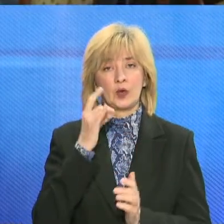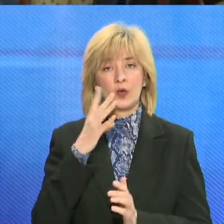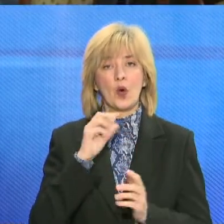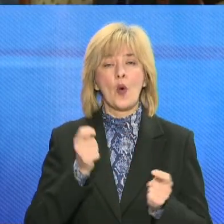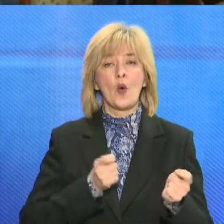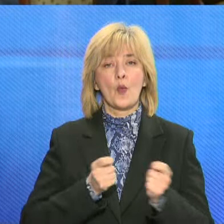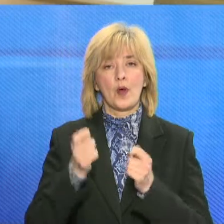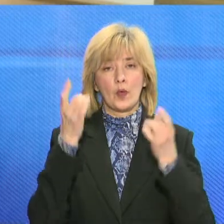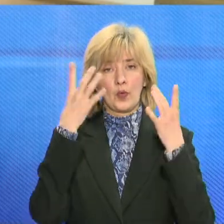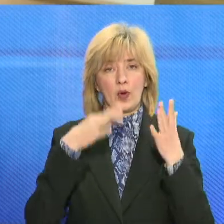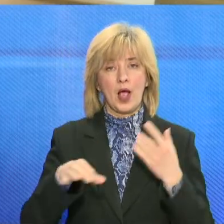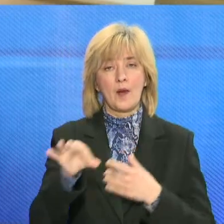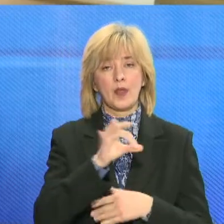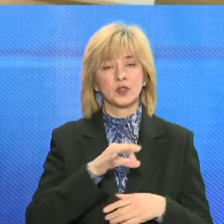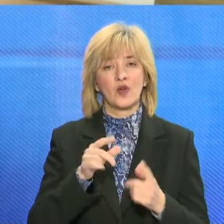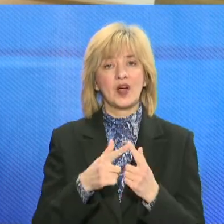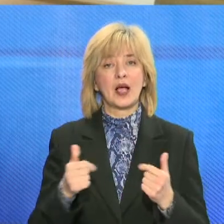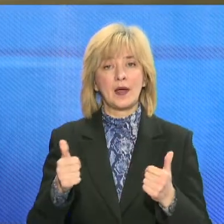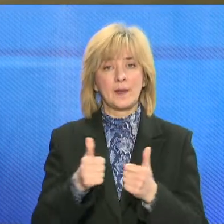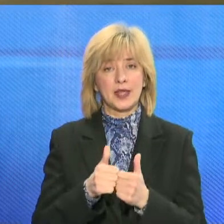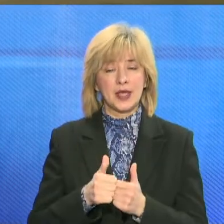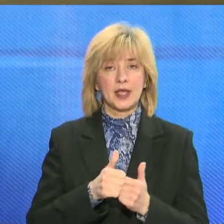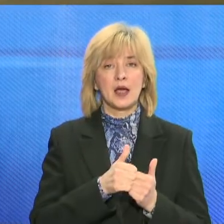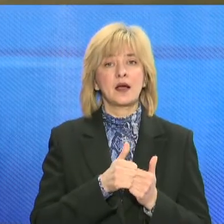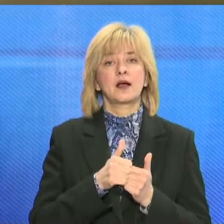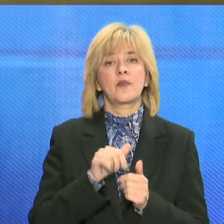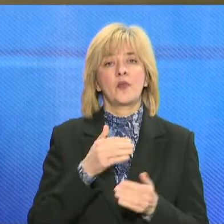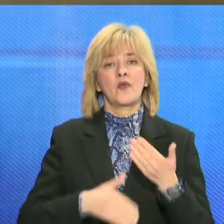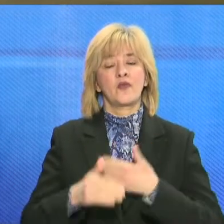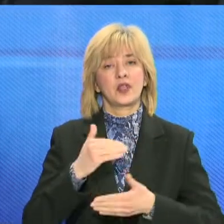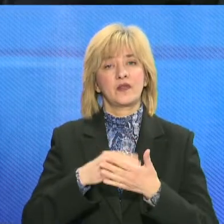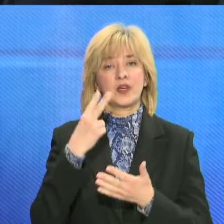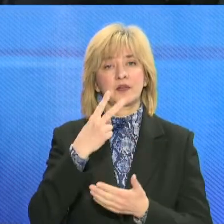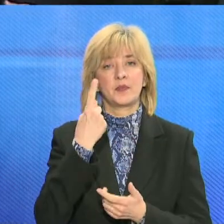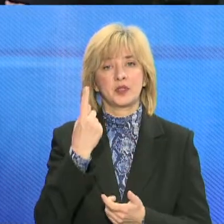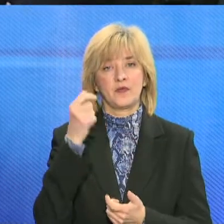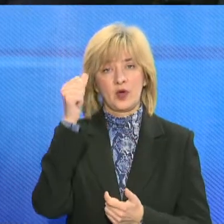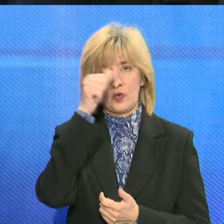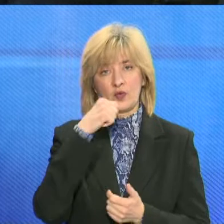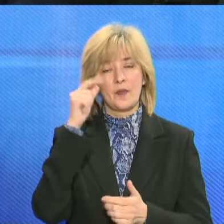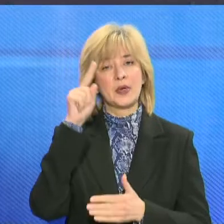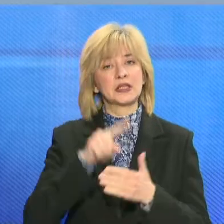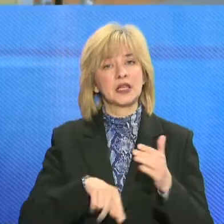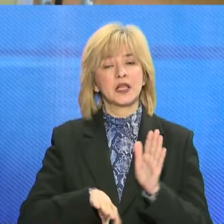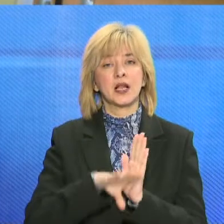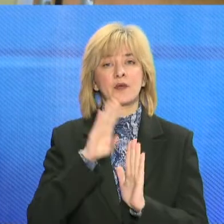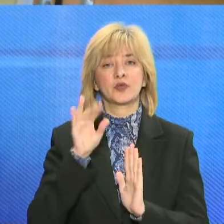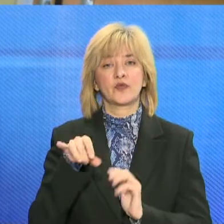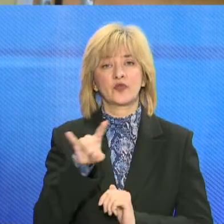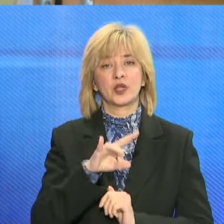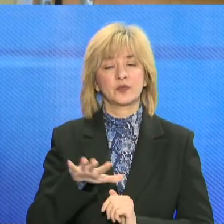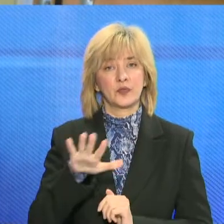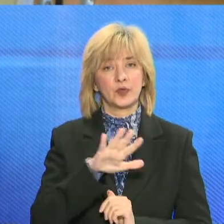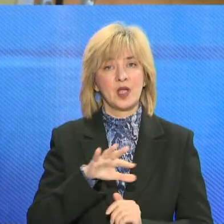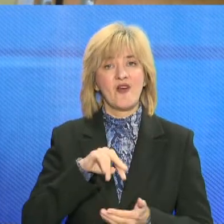культури обласного виконавчого комітету по виниках 2021 року признано лепшим у республіці. У